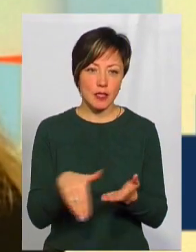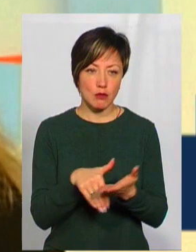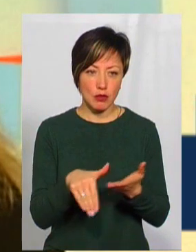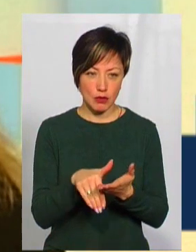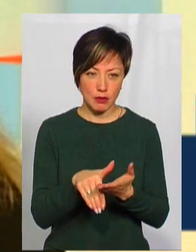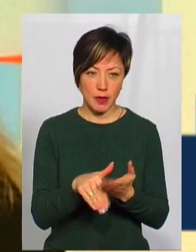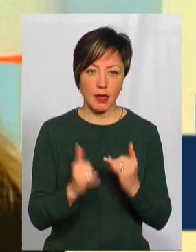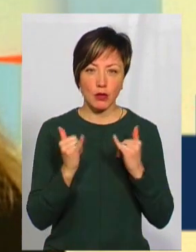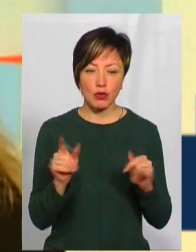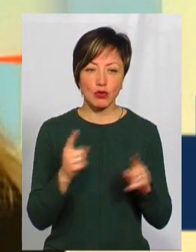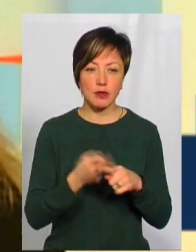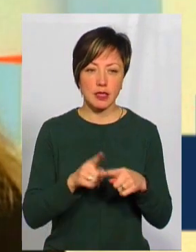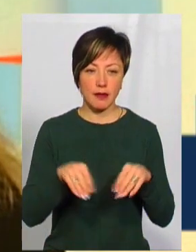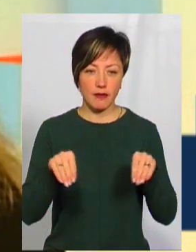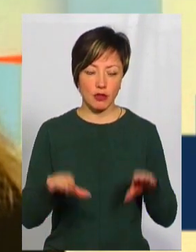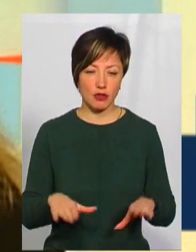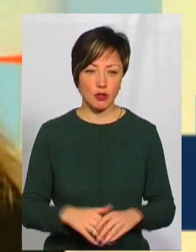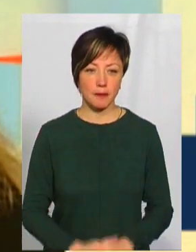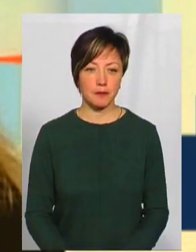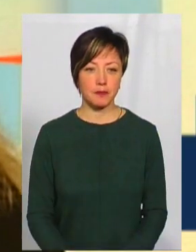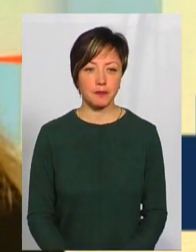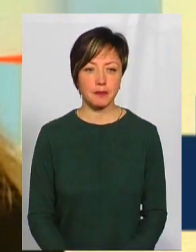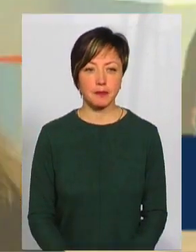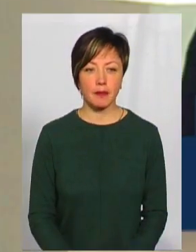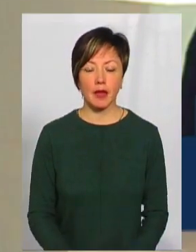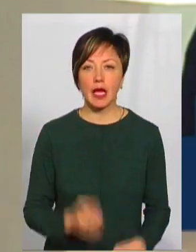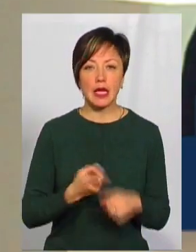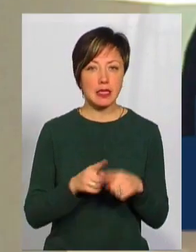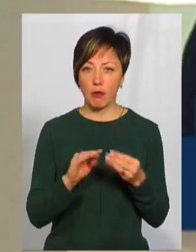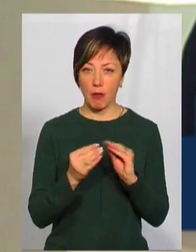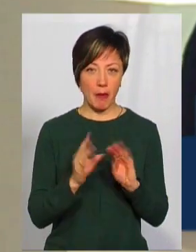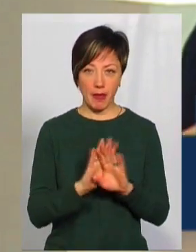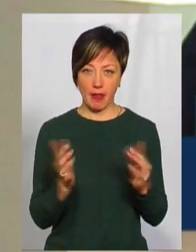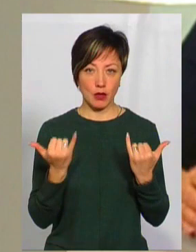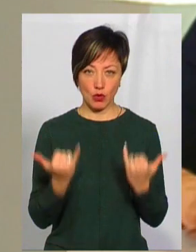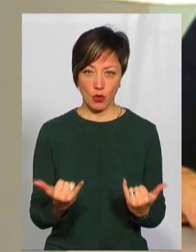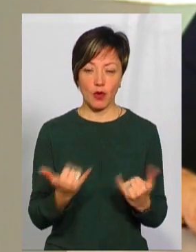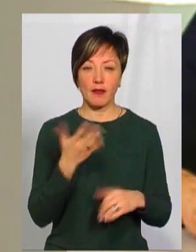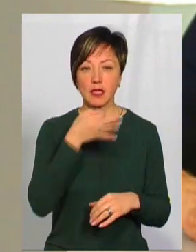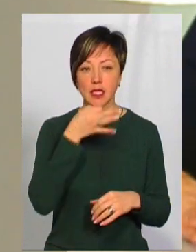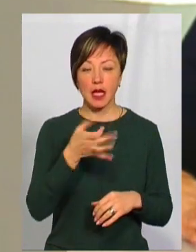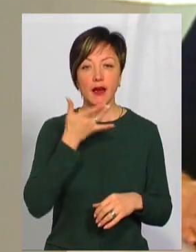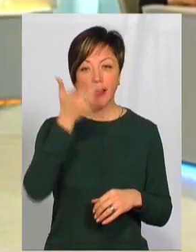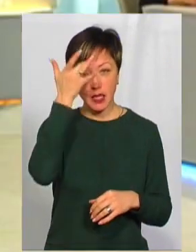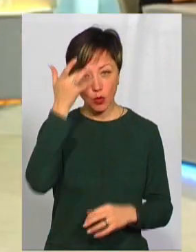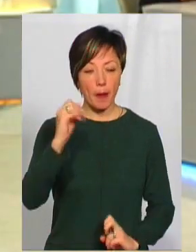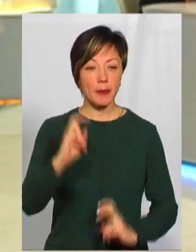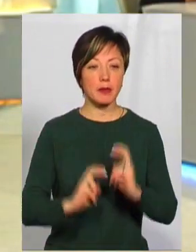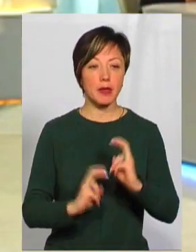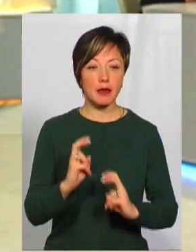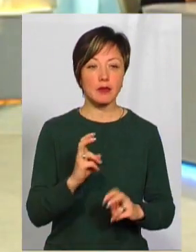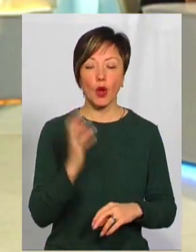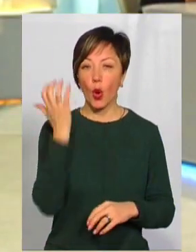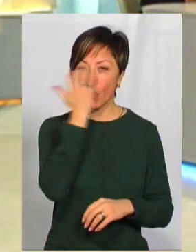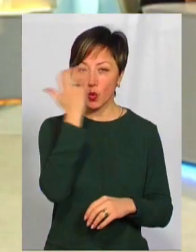способи для того, щоб це вирішити. Ну, ця проблема не сьогоднішня, ви це вже це сказали. І влітку так. На підприємстві